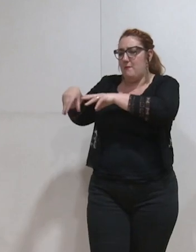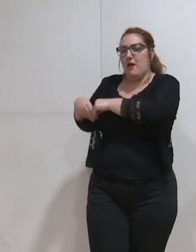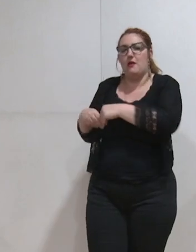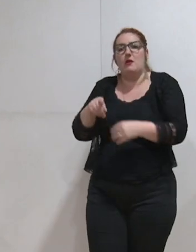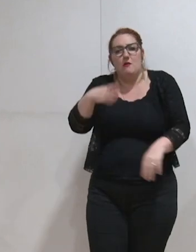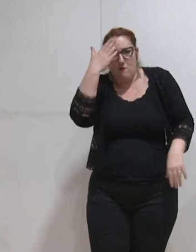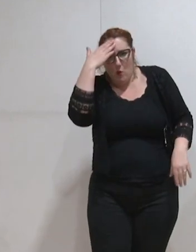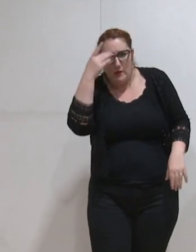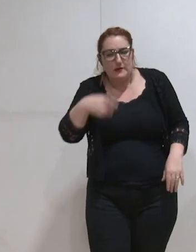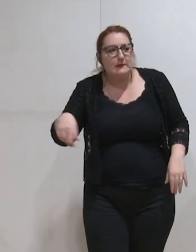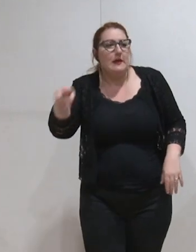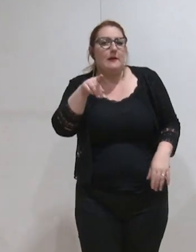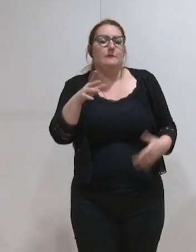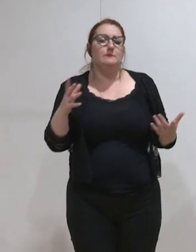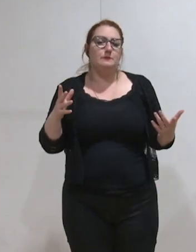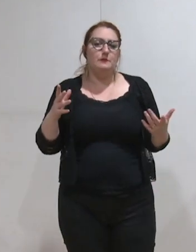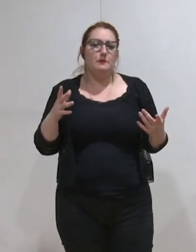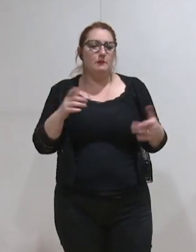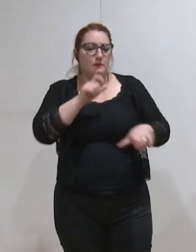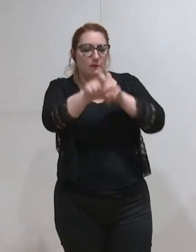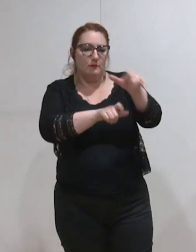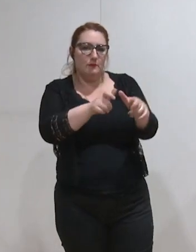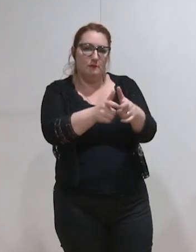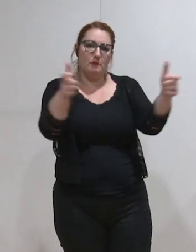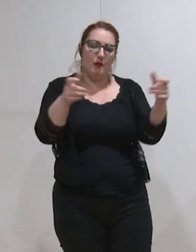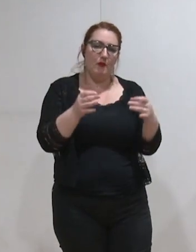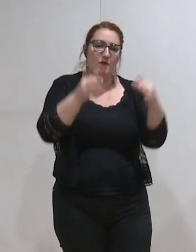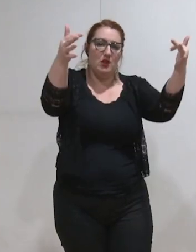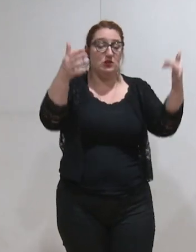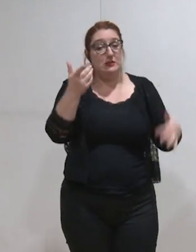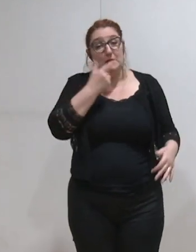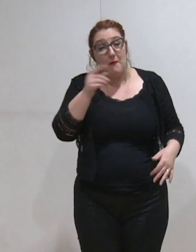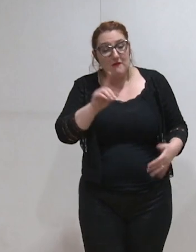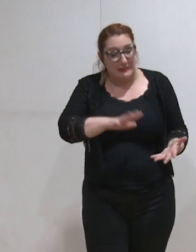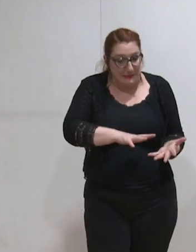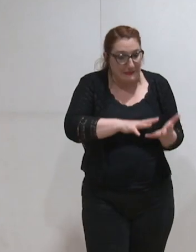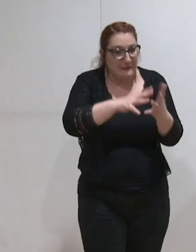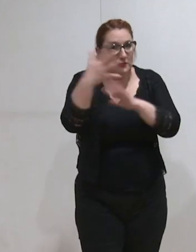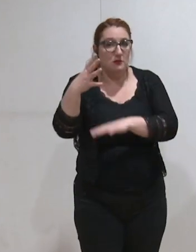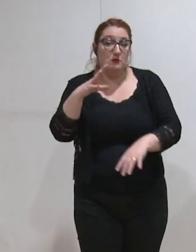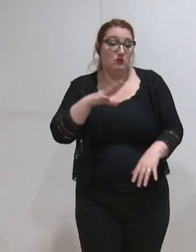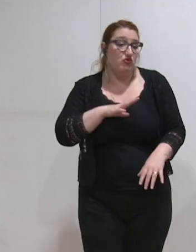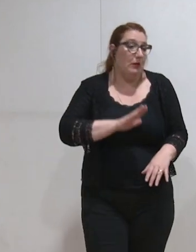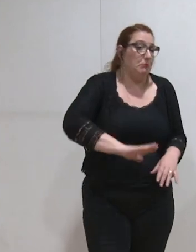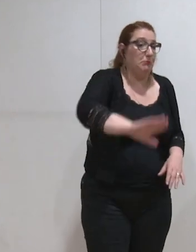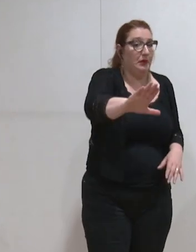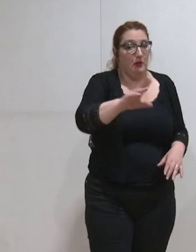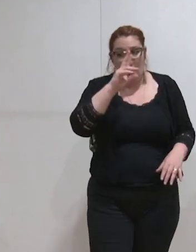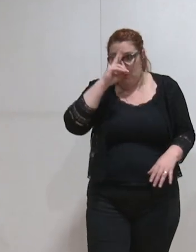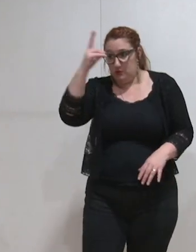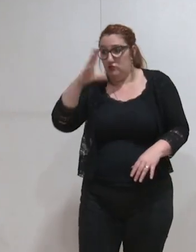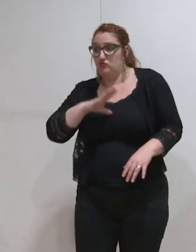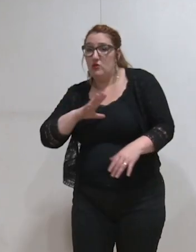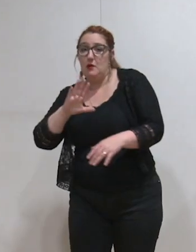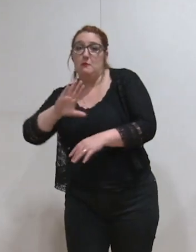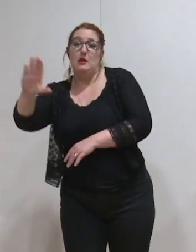sensibilité la susceptibilité d'un certain nombre d'acteurs souvent bien légitime le fait que réformer n'est pas simple qu'il a des histoires des habitudes euh qu'il y a des